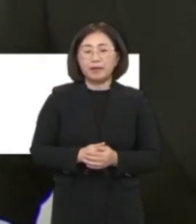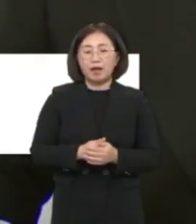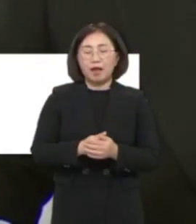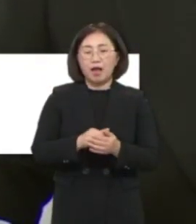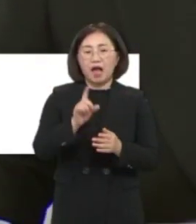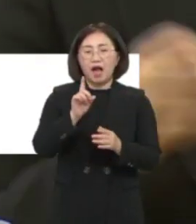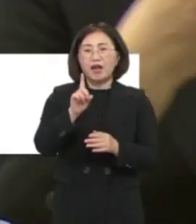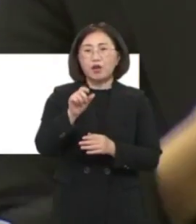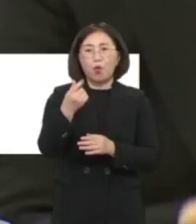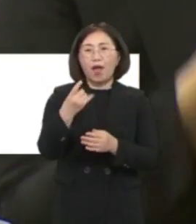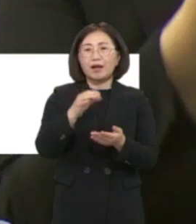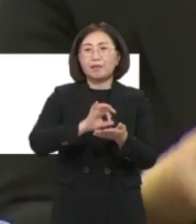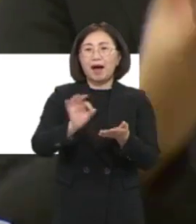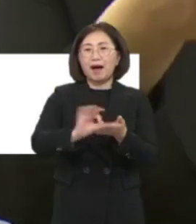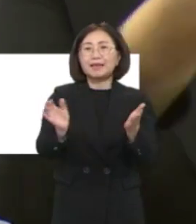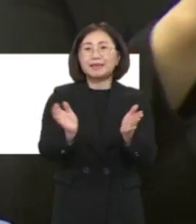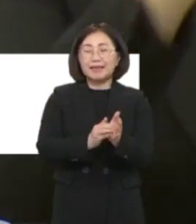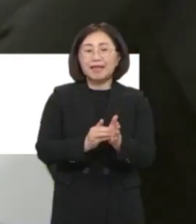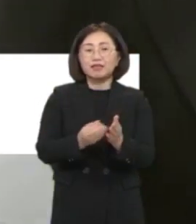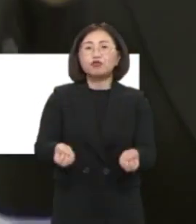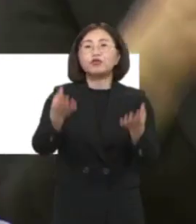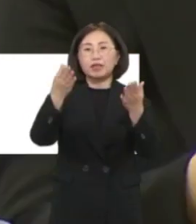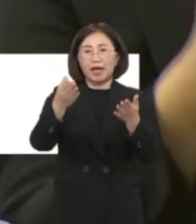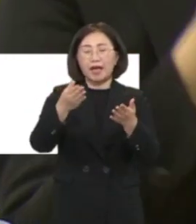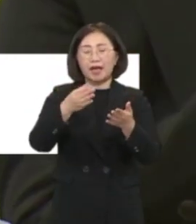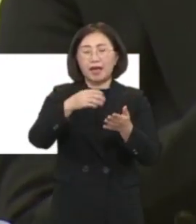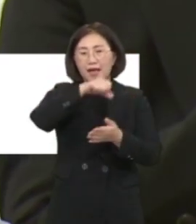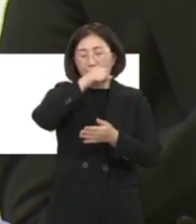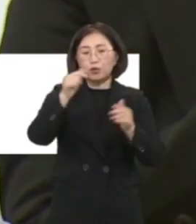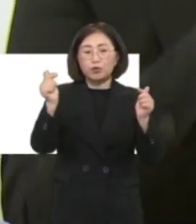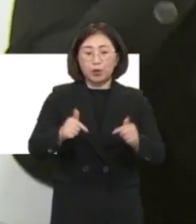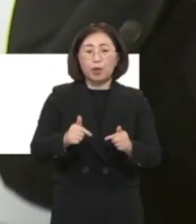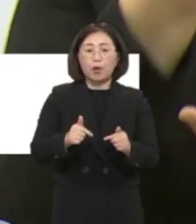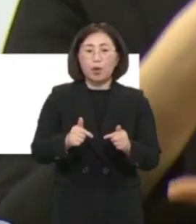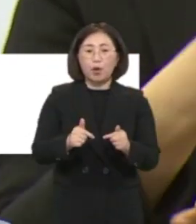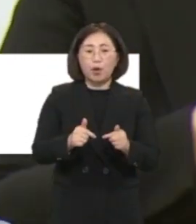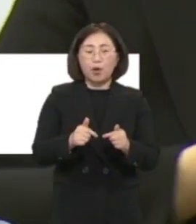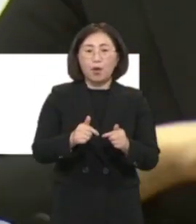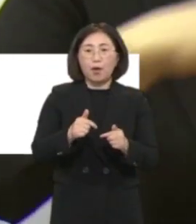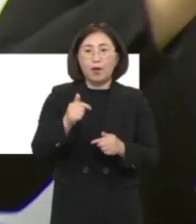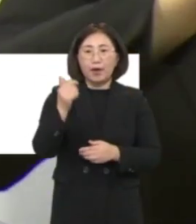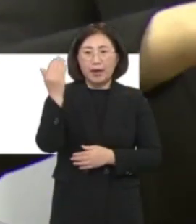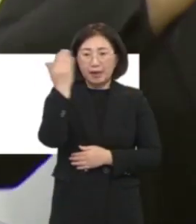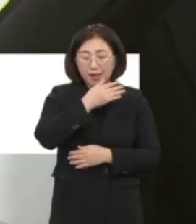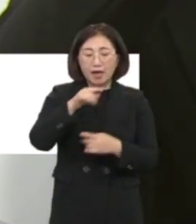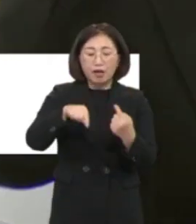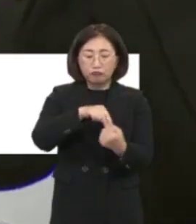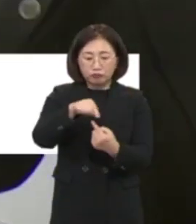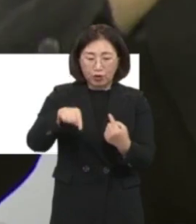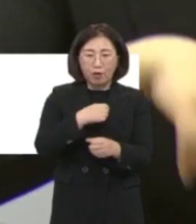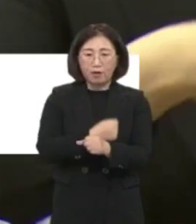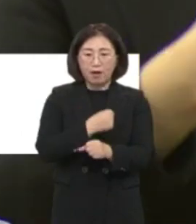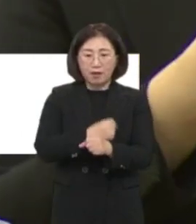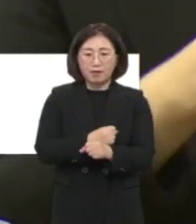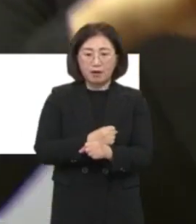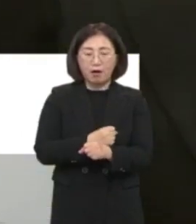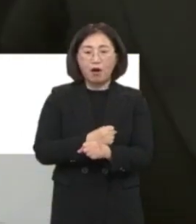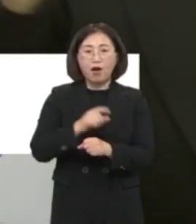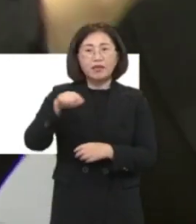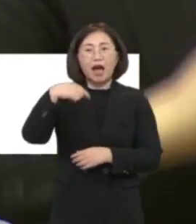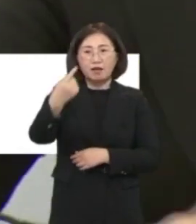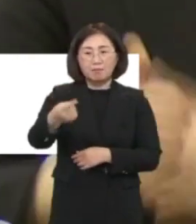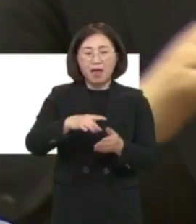소모성으로 보이는 축제 예산을 삭감함으로써 우리 시의 예산이 계속적으로 건전하게 운영이 돼서 우리 다음